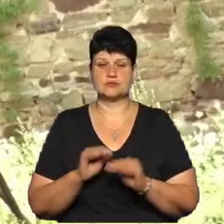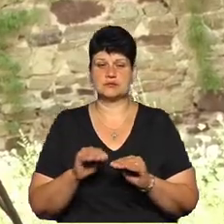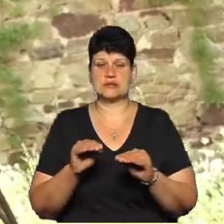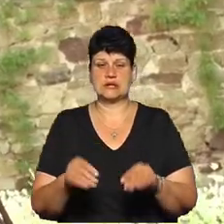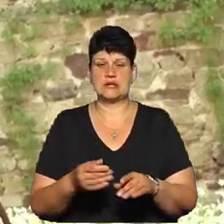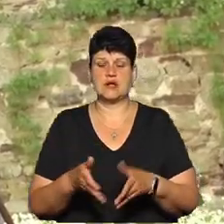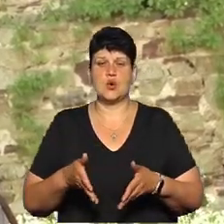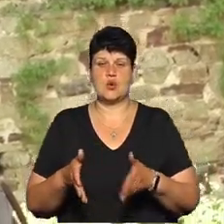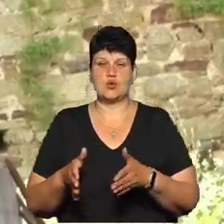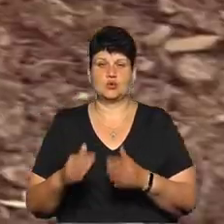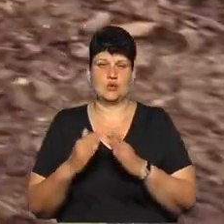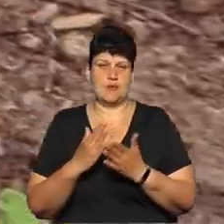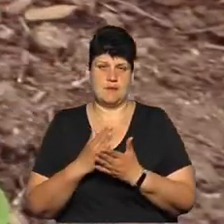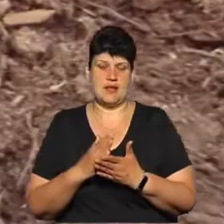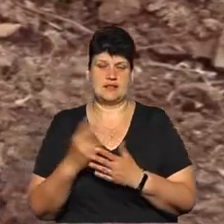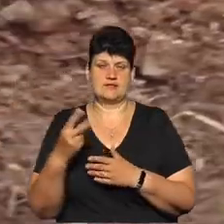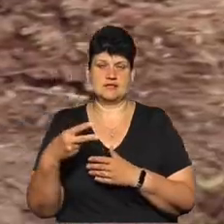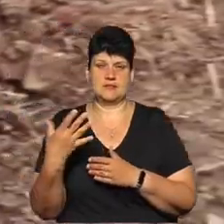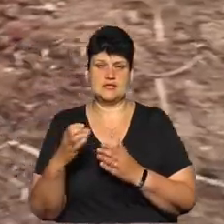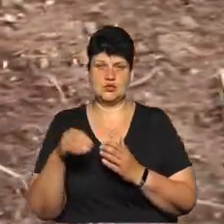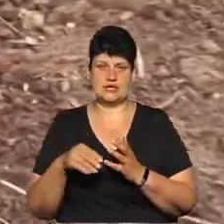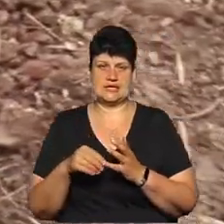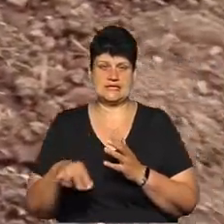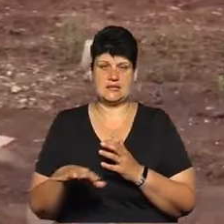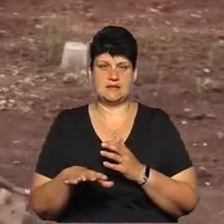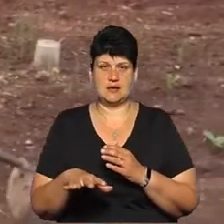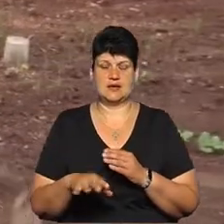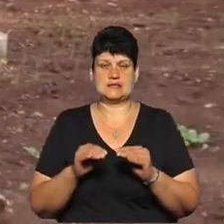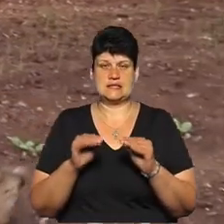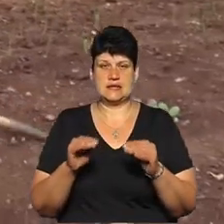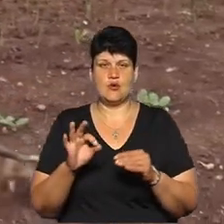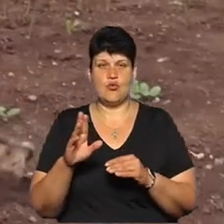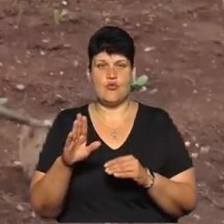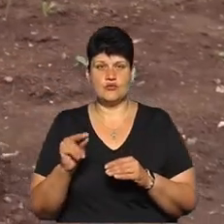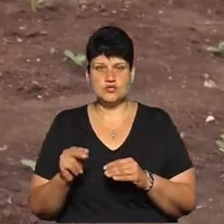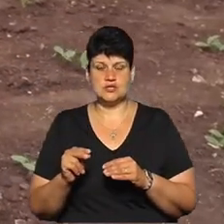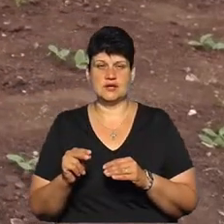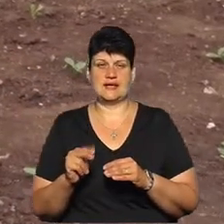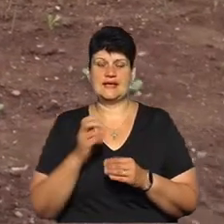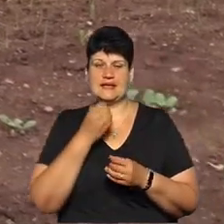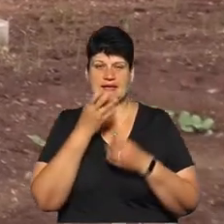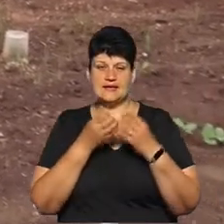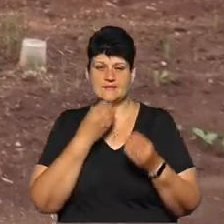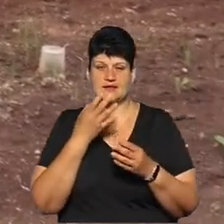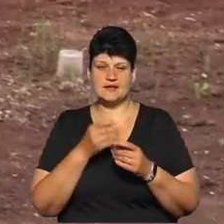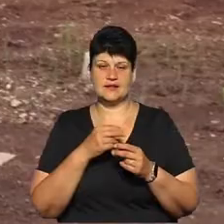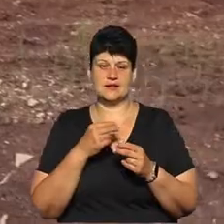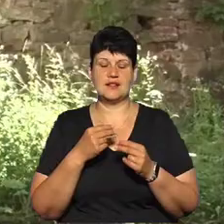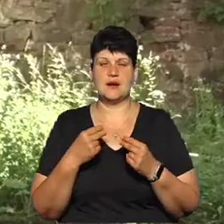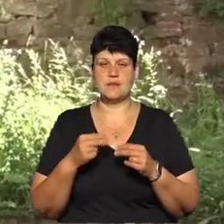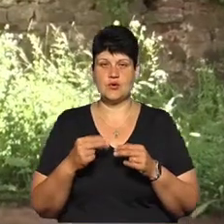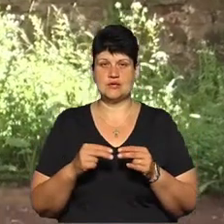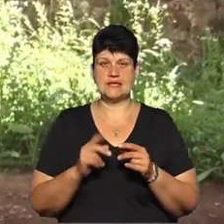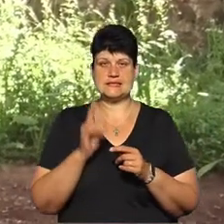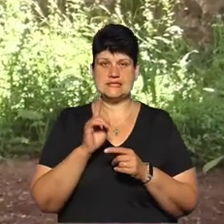мали 25 сотих землі. Садили овочі та квіти на продаж. Кабачки повсходили гарнесенько. Цибулька взійшла.